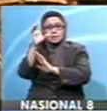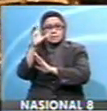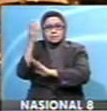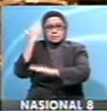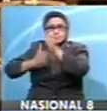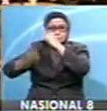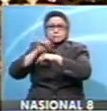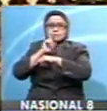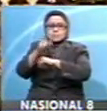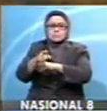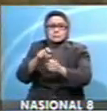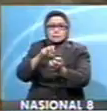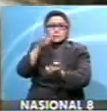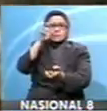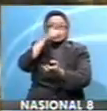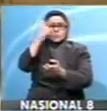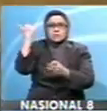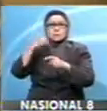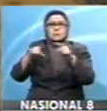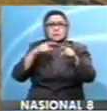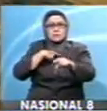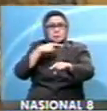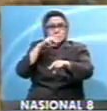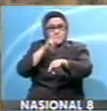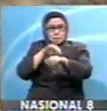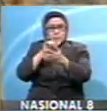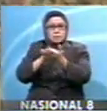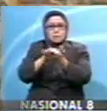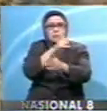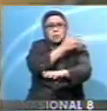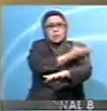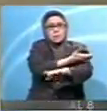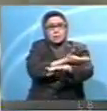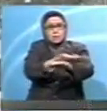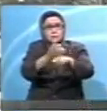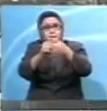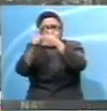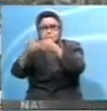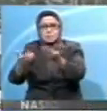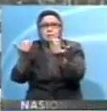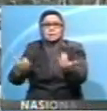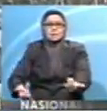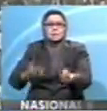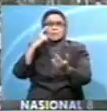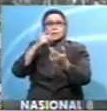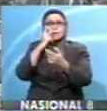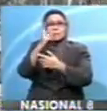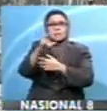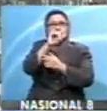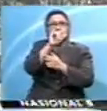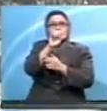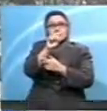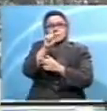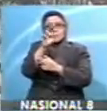mengagkan k empar itulah Turki wujud sekarang sekaligus menyaksikan Istanbul menjadi bandaraya